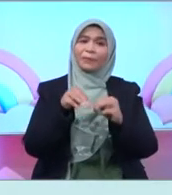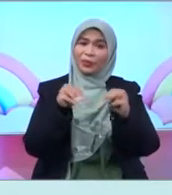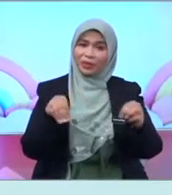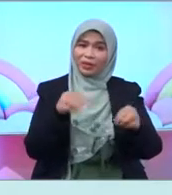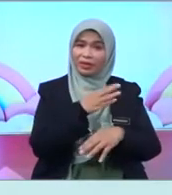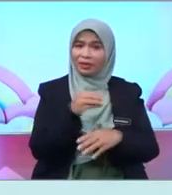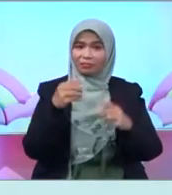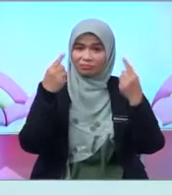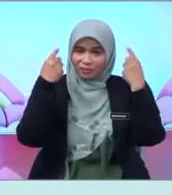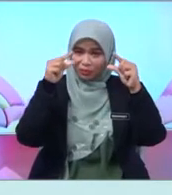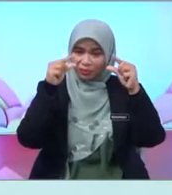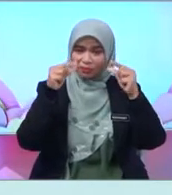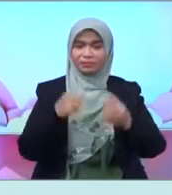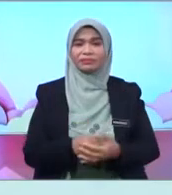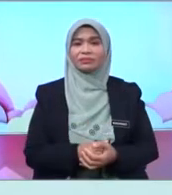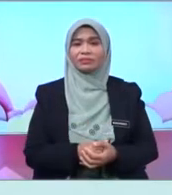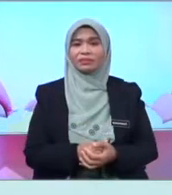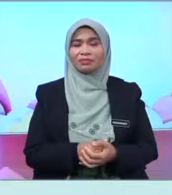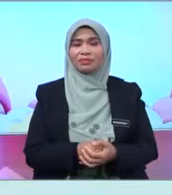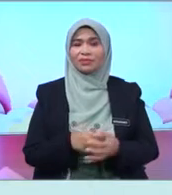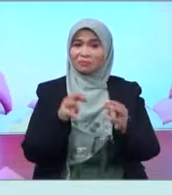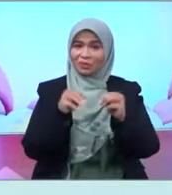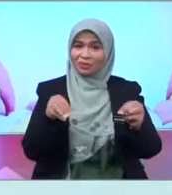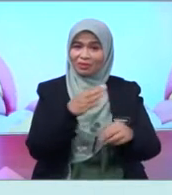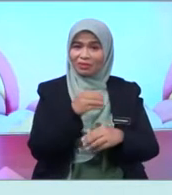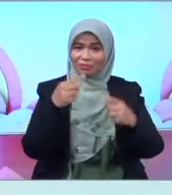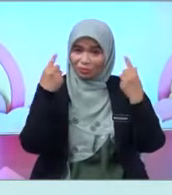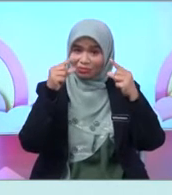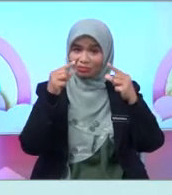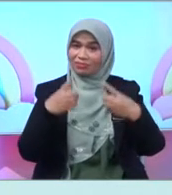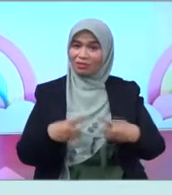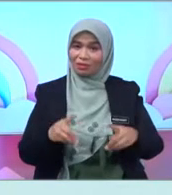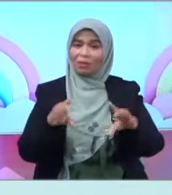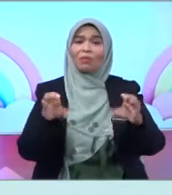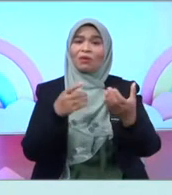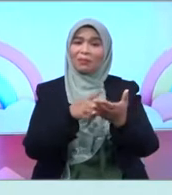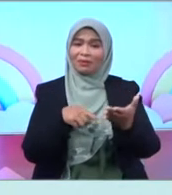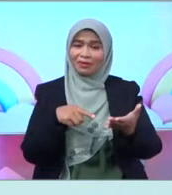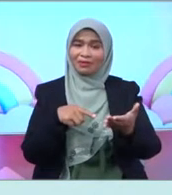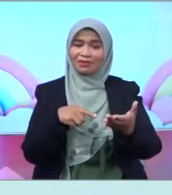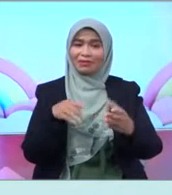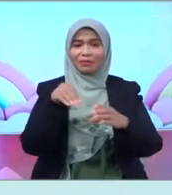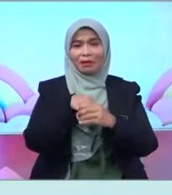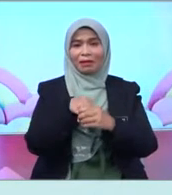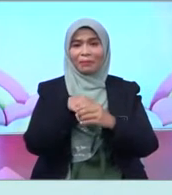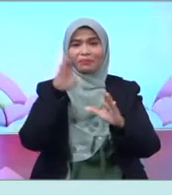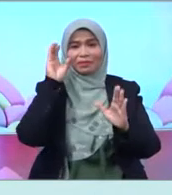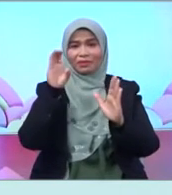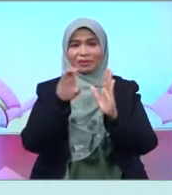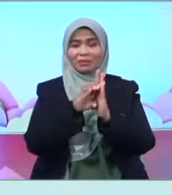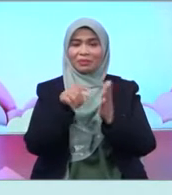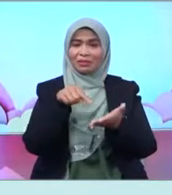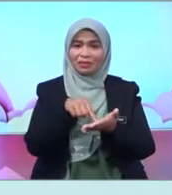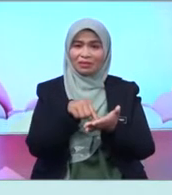kepo yang murid dan guru nih cengkeh sedang Oke kalau aku ya Mira